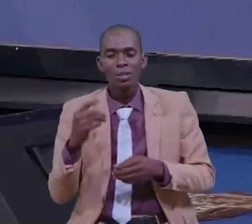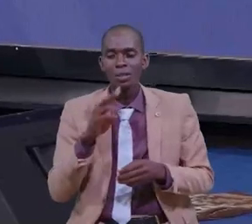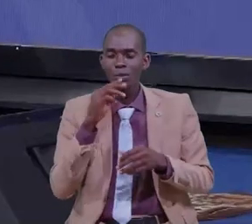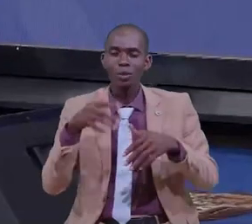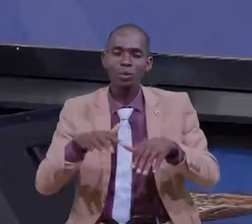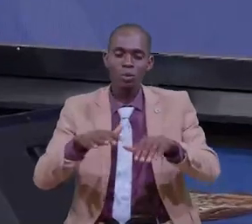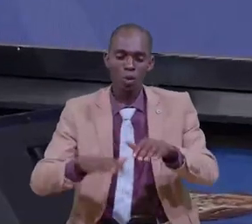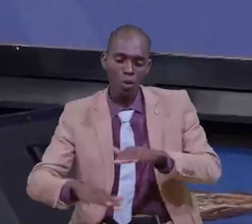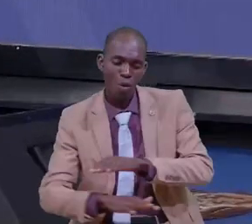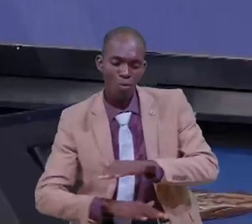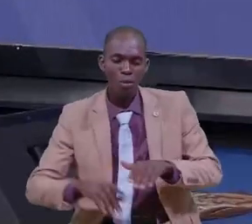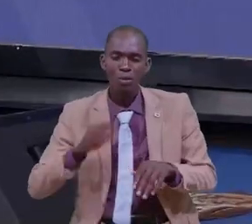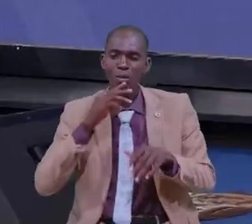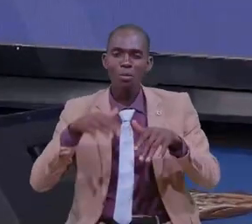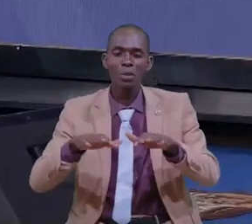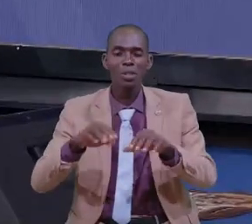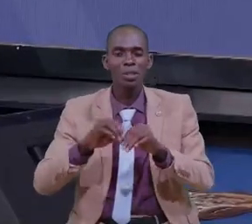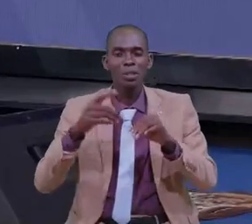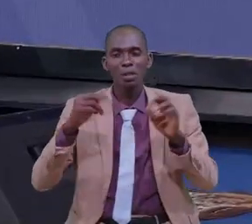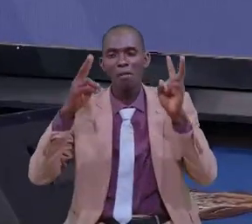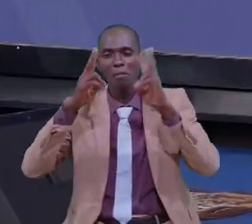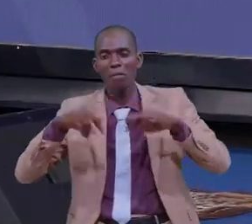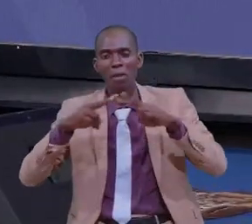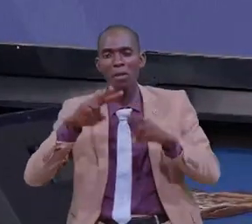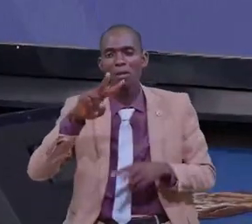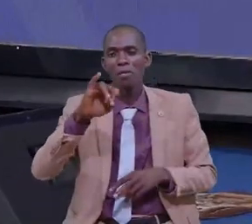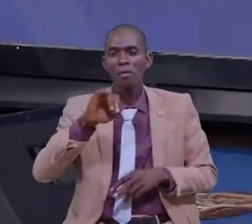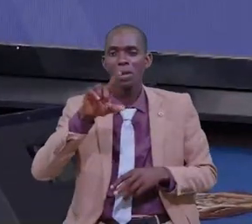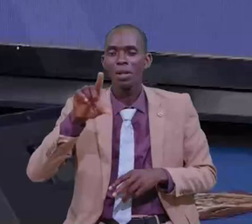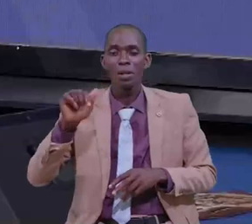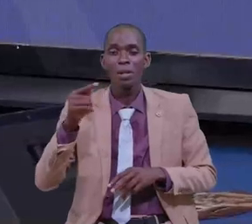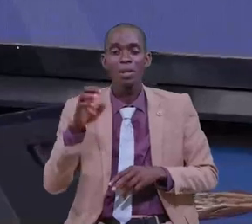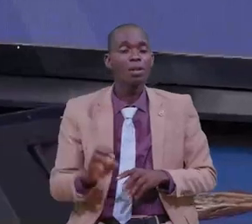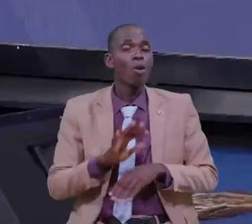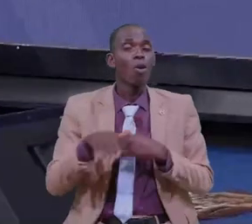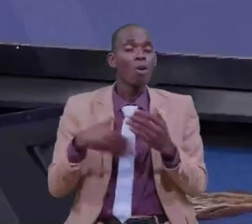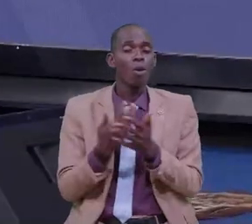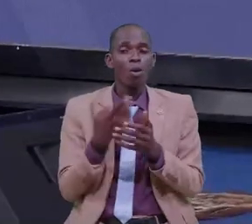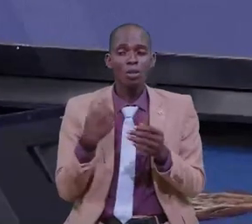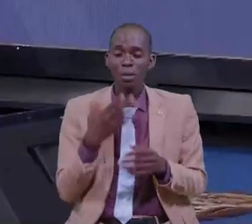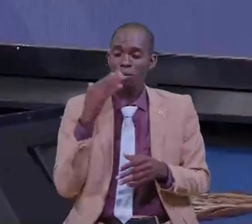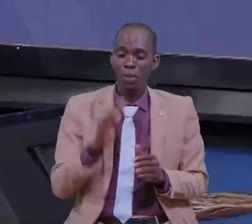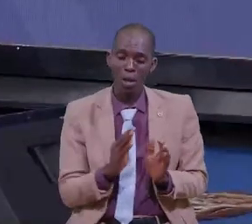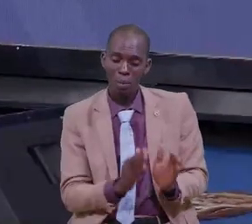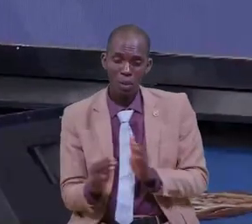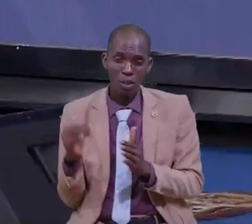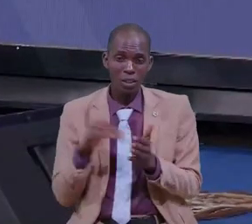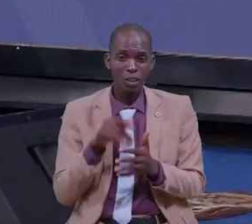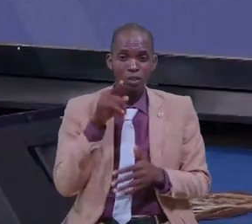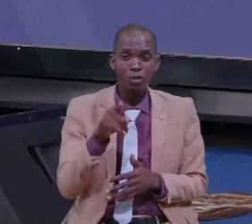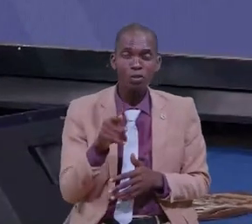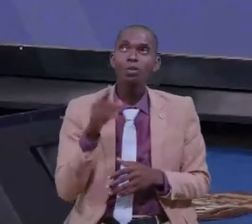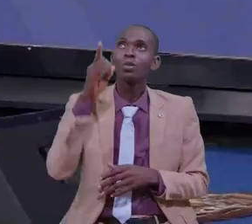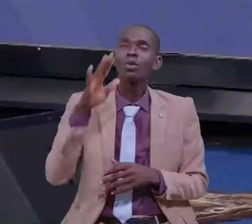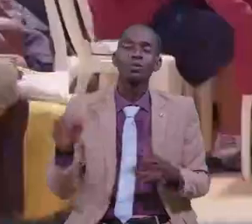mer, sous la mer, dans le village, n'importe où ils se retrouvent. Tous ces complots, ces comploteurs, à cause